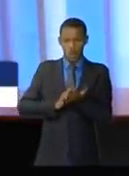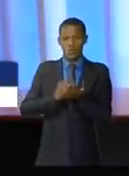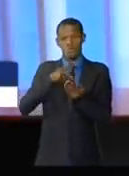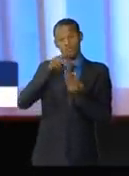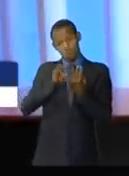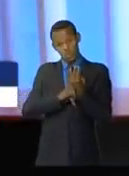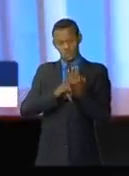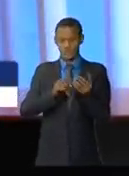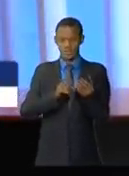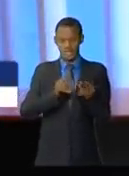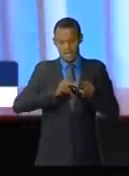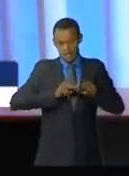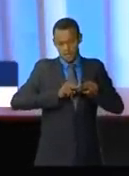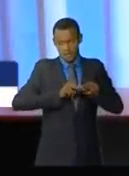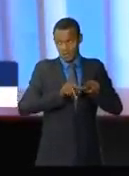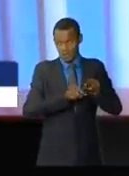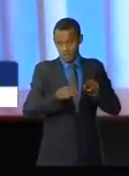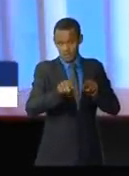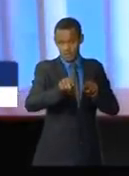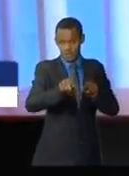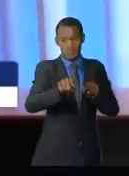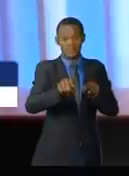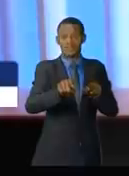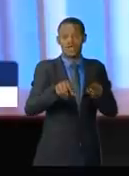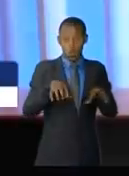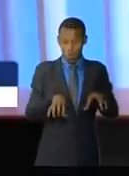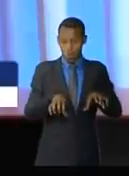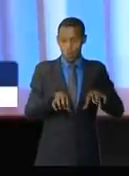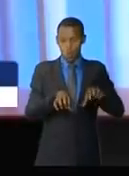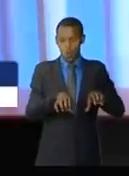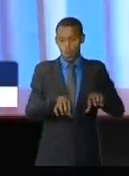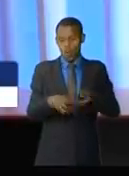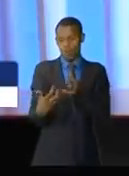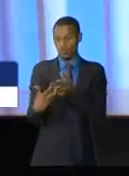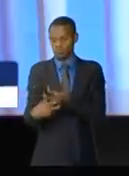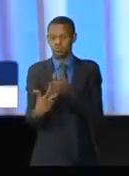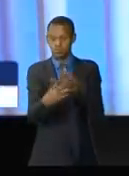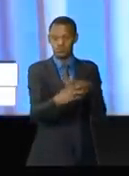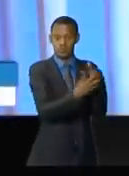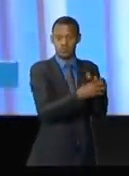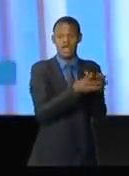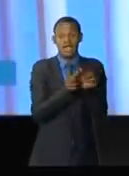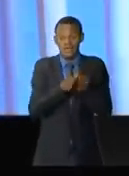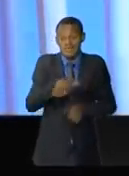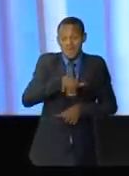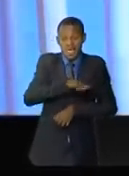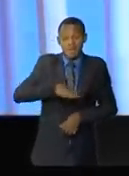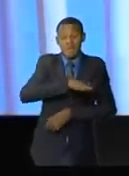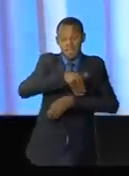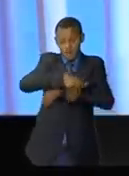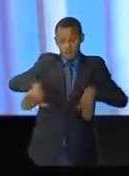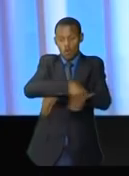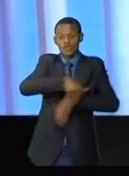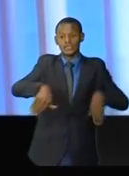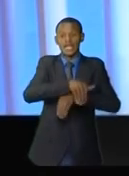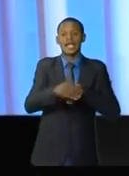connecté avec les réseaux ferroviaires de ses 9 voisins. Il va constituer sans le moindre doute les pivots de la réussite